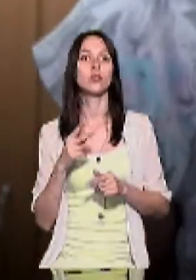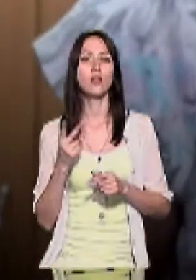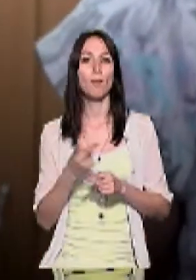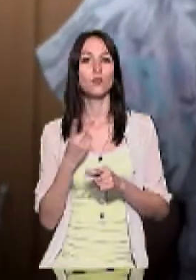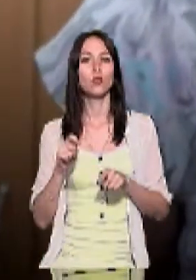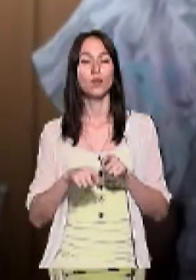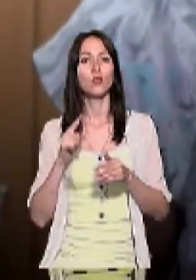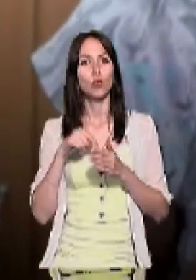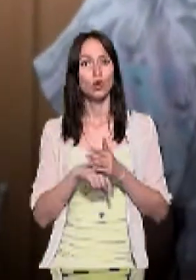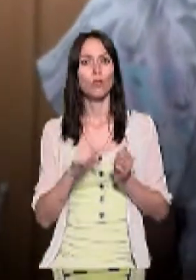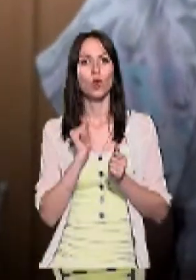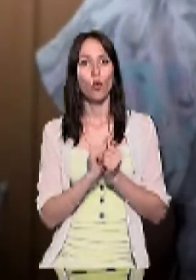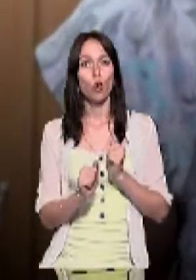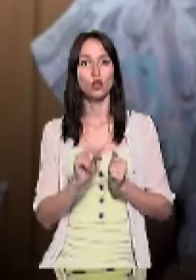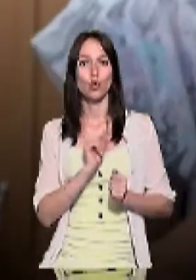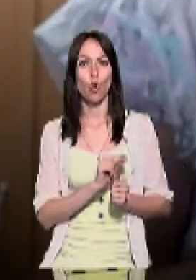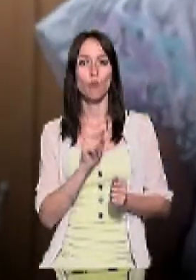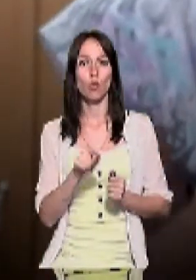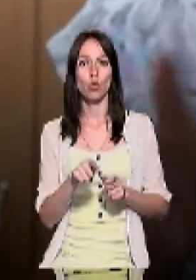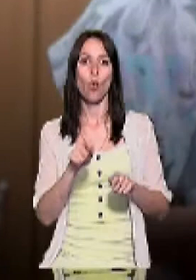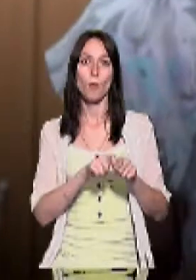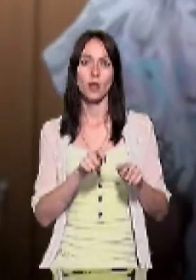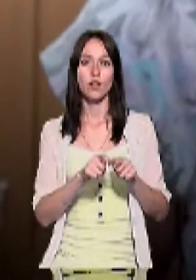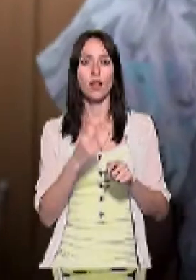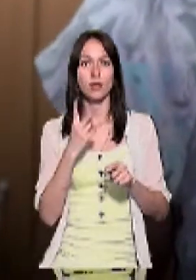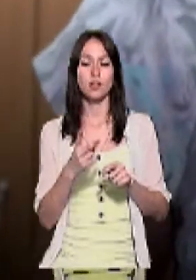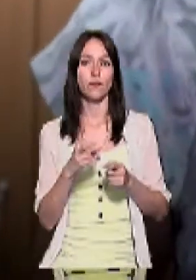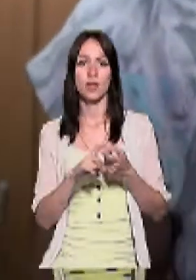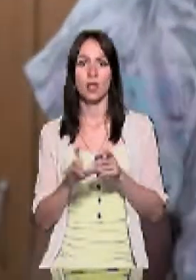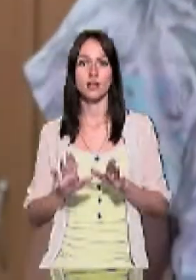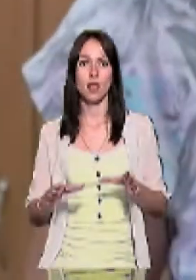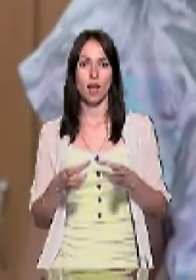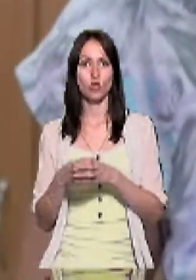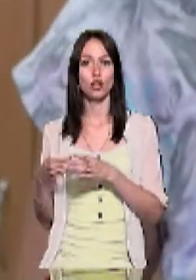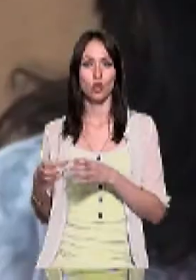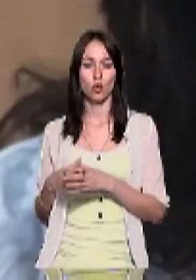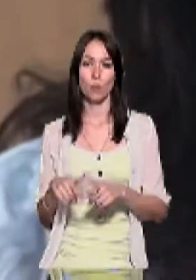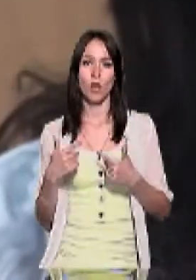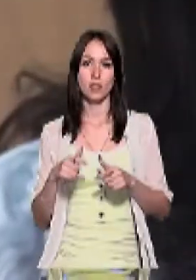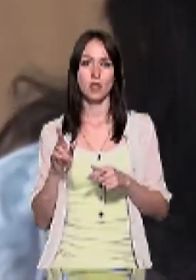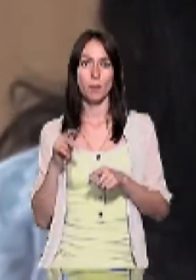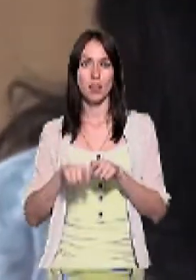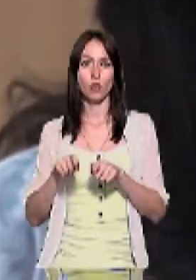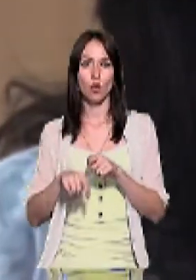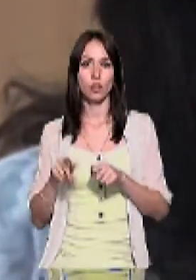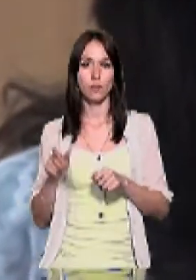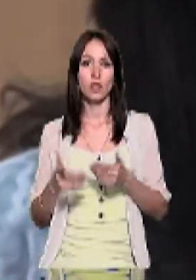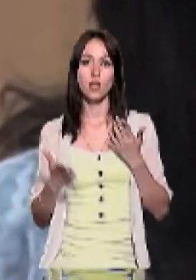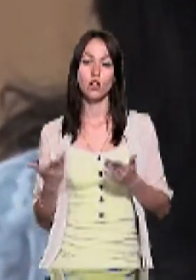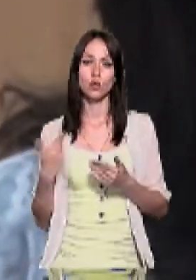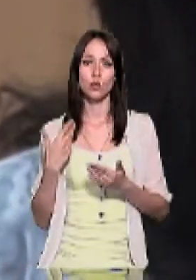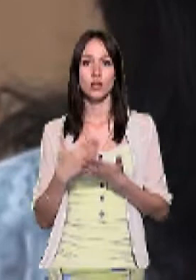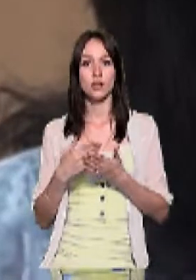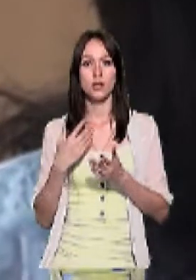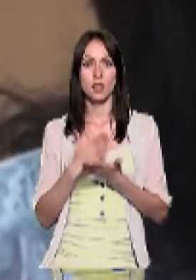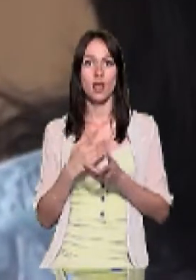тобто кожну роботу перевіряють дві незалежні групи екзаменаторів. Якщо в нас є розбіжності